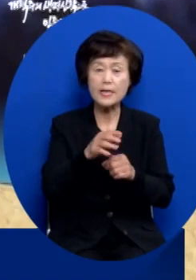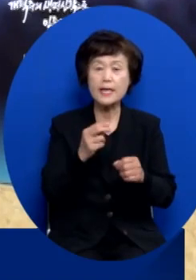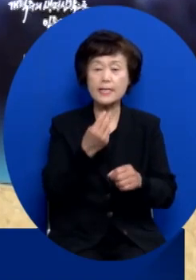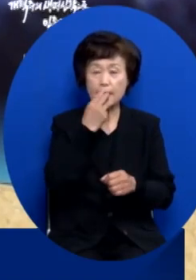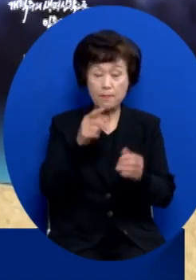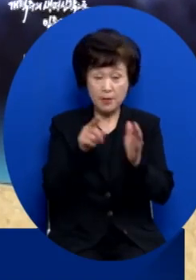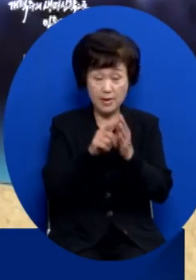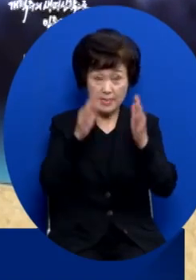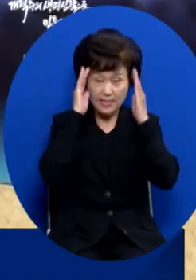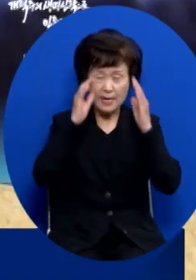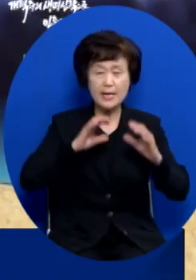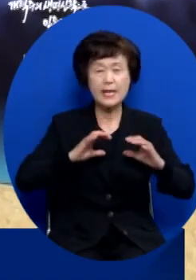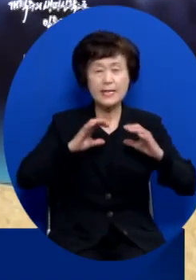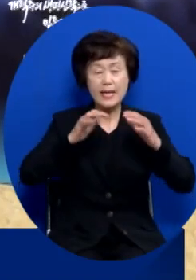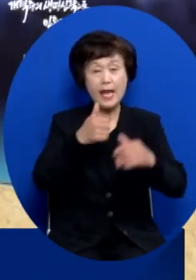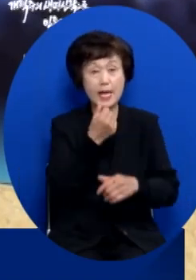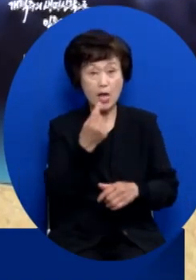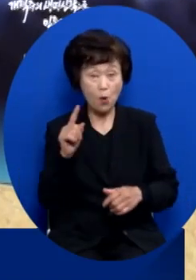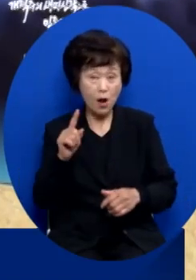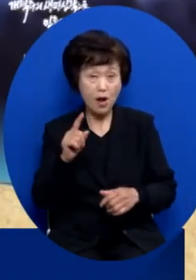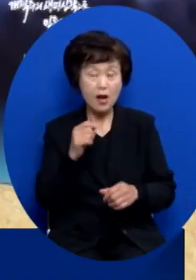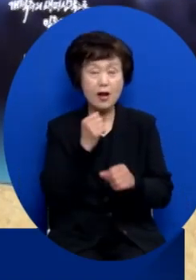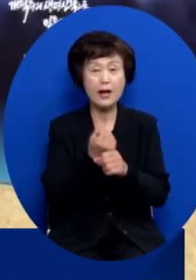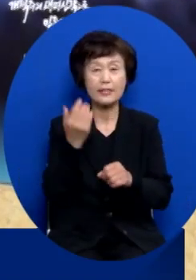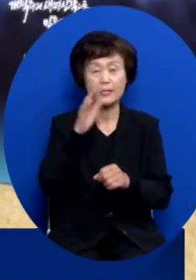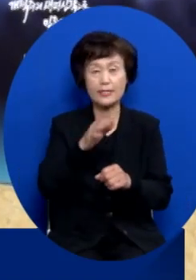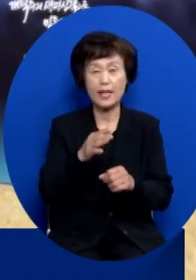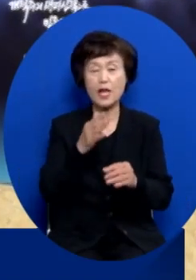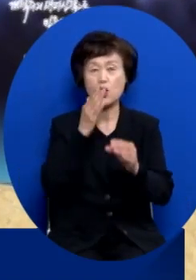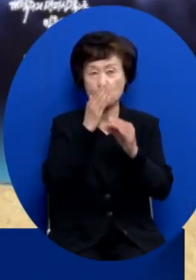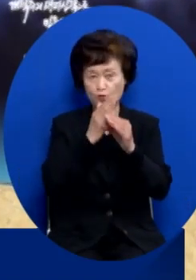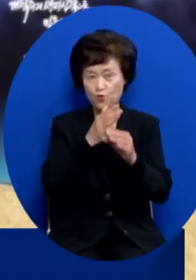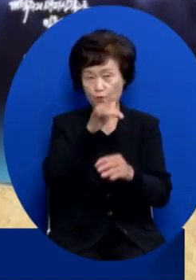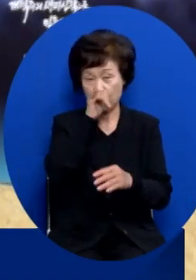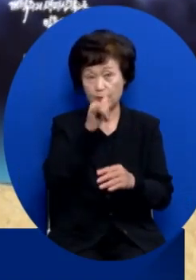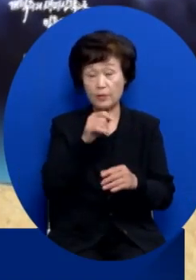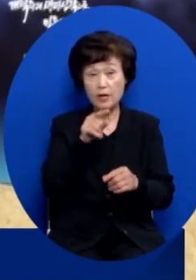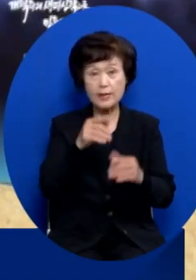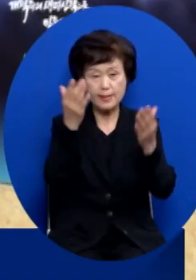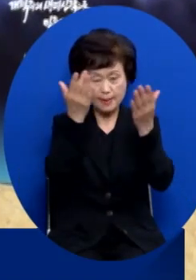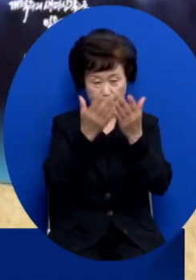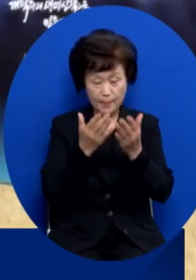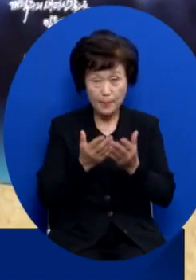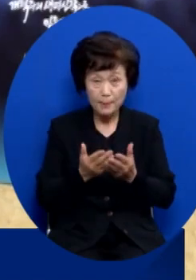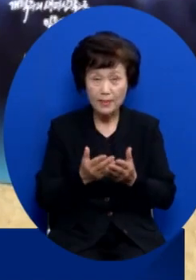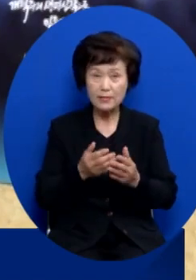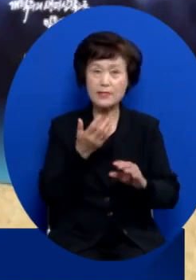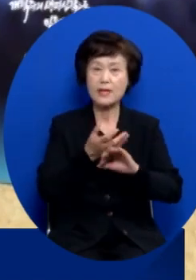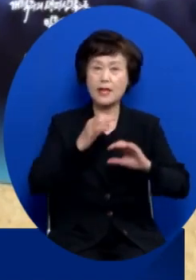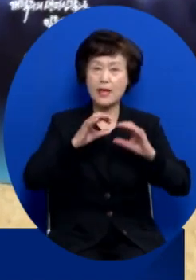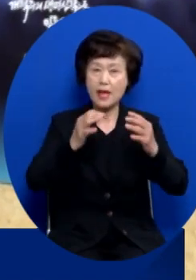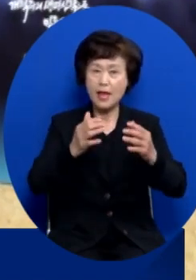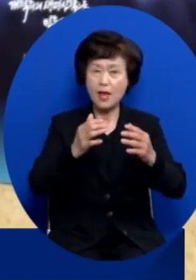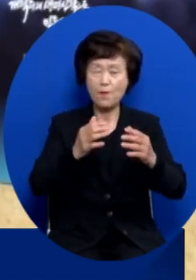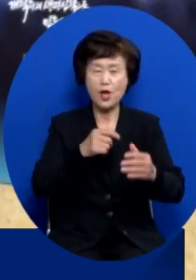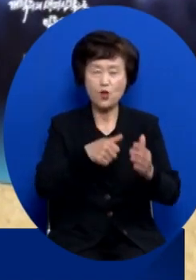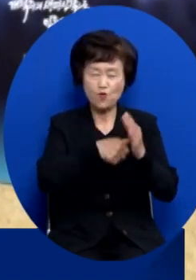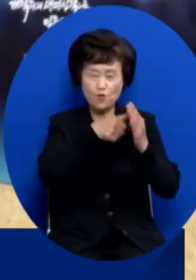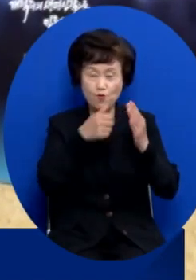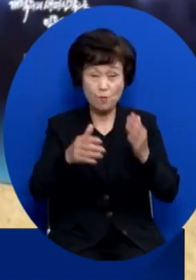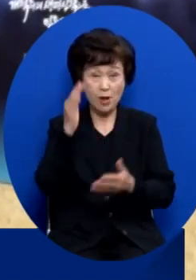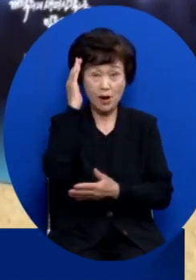여기에 초점이 있습니다. 그래서 거기에 걸맞는 해외 강사진들 또